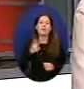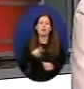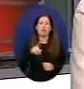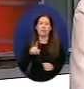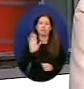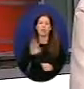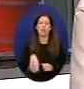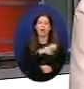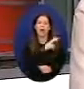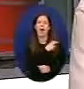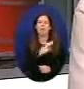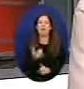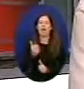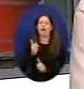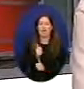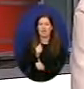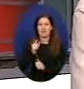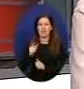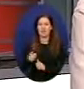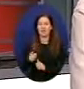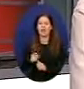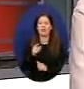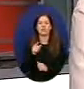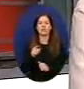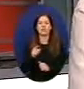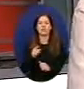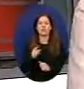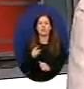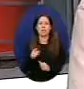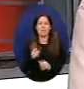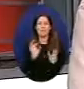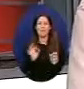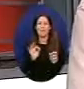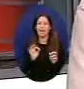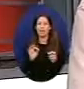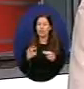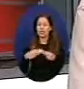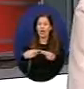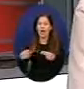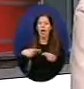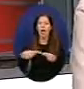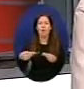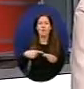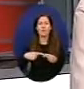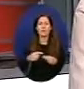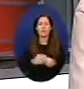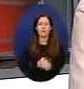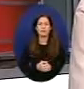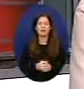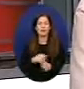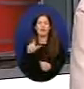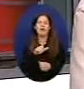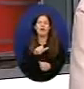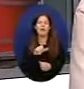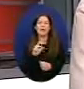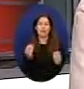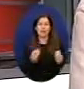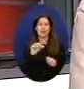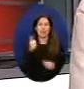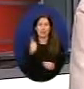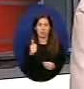השכבה החמישית, שזה הקצרים ביותר, הפצמרים. מרגמות, ממש. כן, אבל לא ברור שזה, איך אני אומר, הדבר הראשון